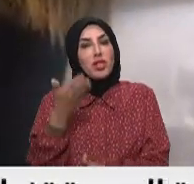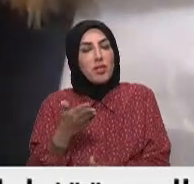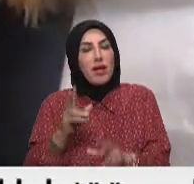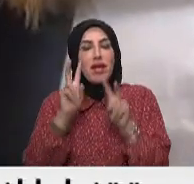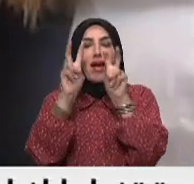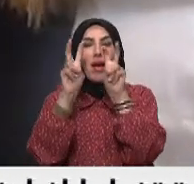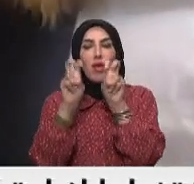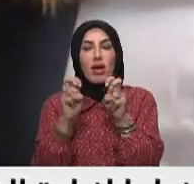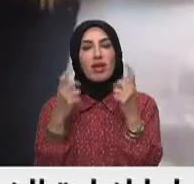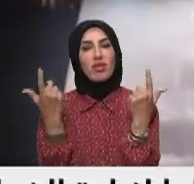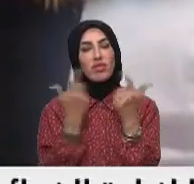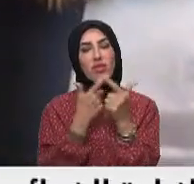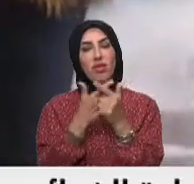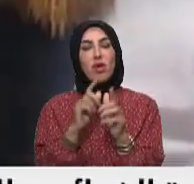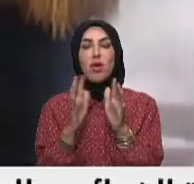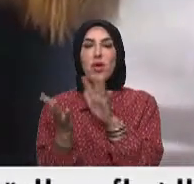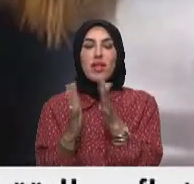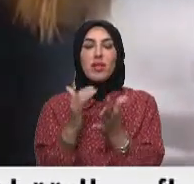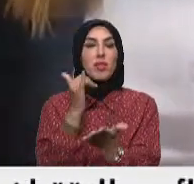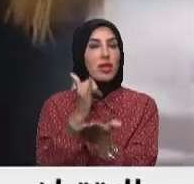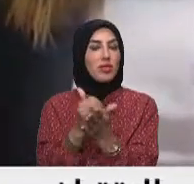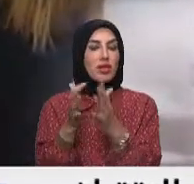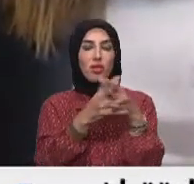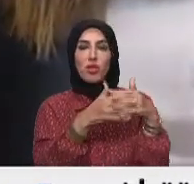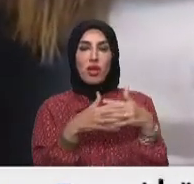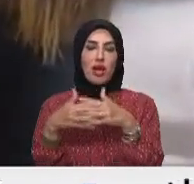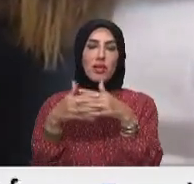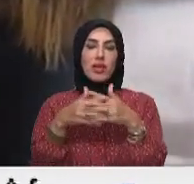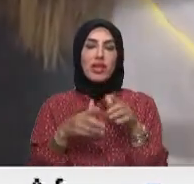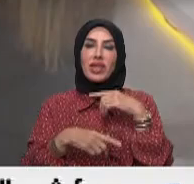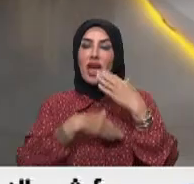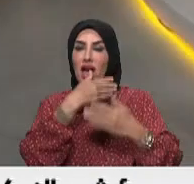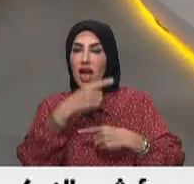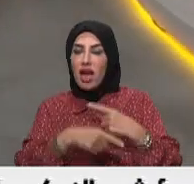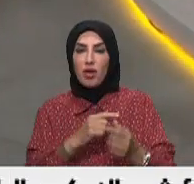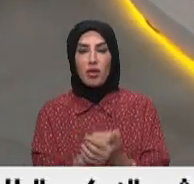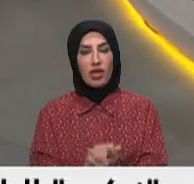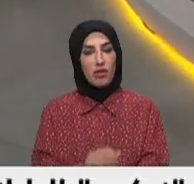أي خروقات في المساعي للتهدئة. كانت